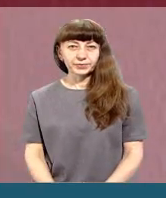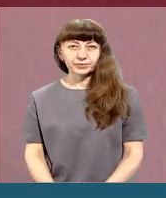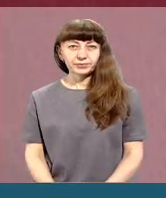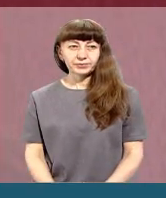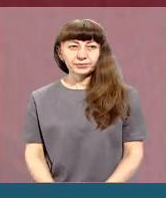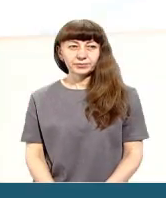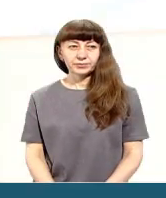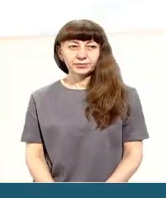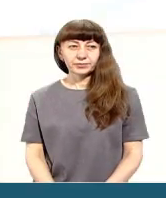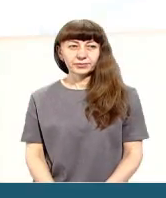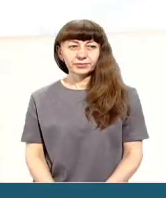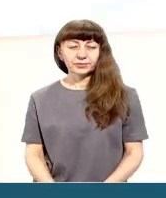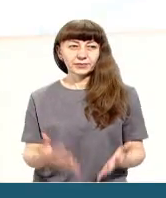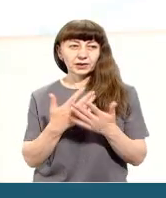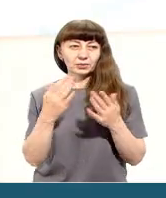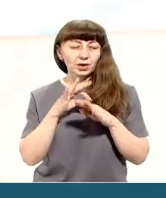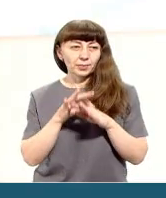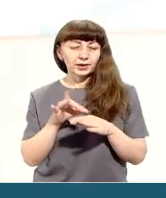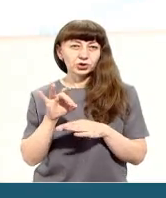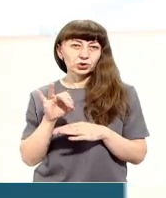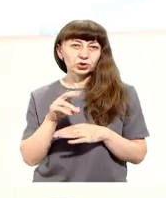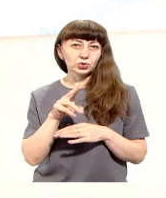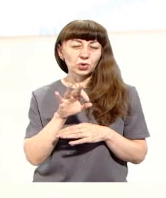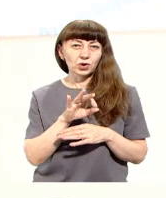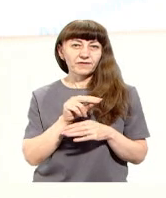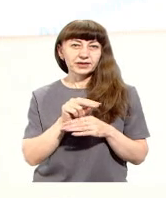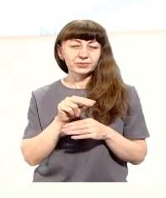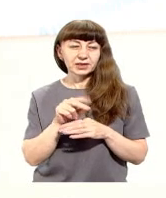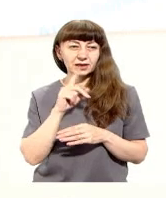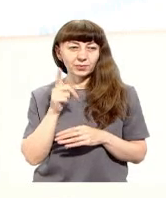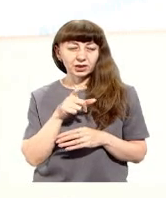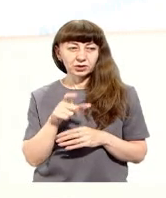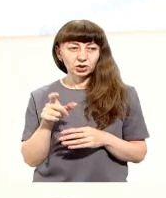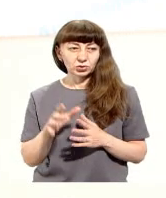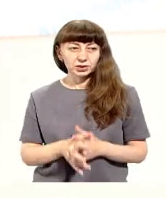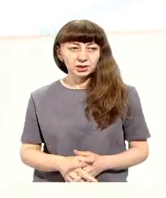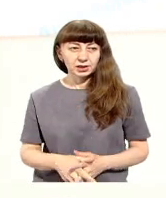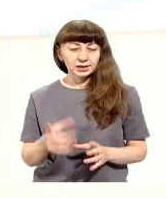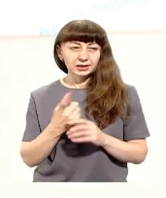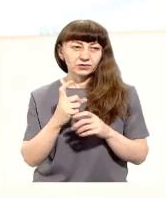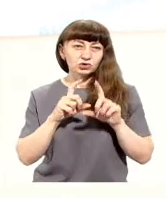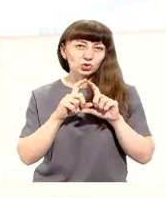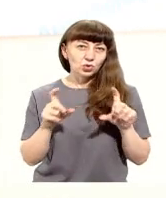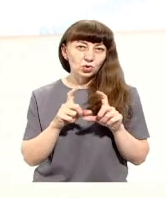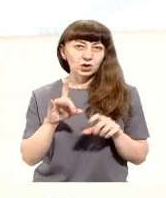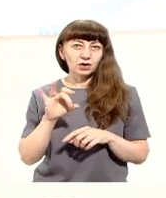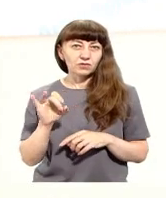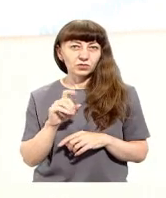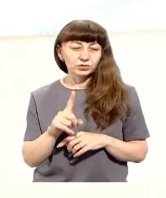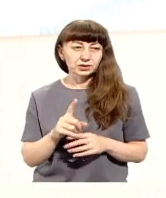ветеранов. Мы проводим патриотическое воспитание молодежи. Это в школах, в